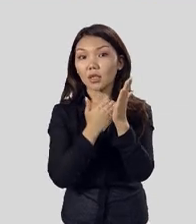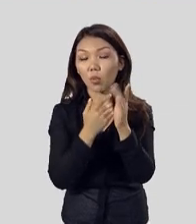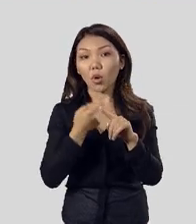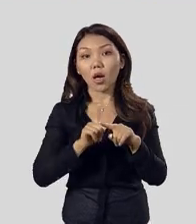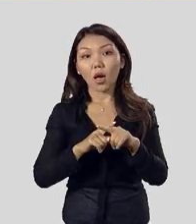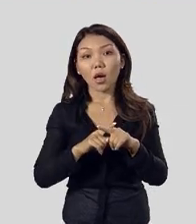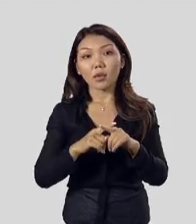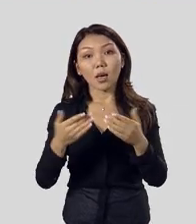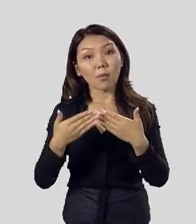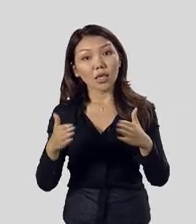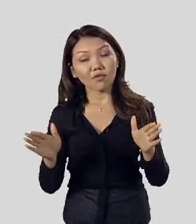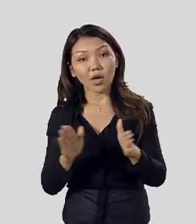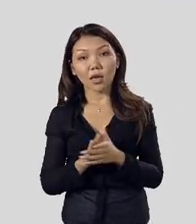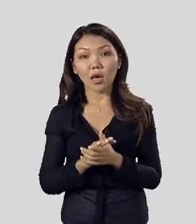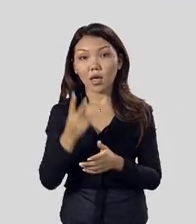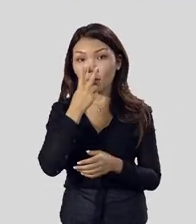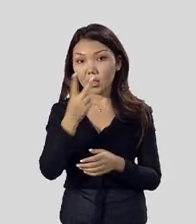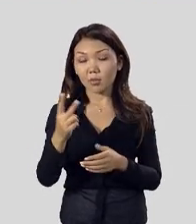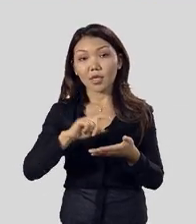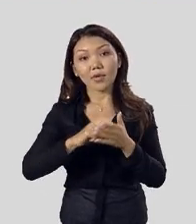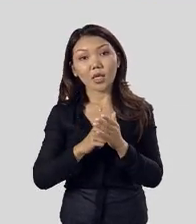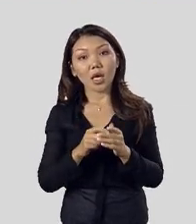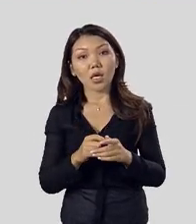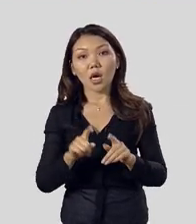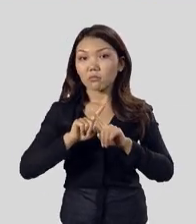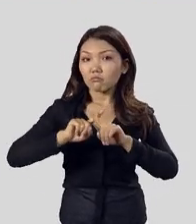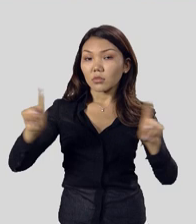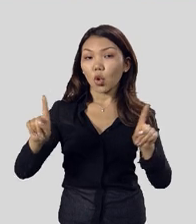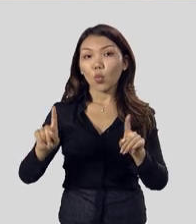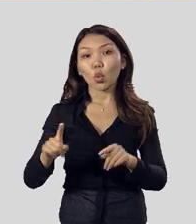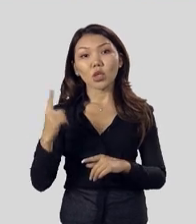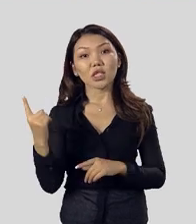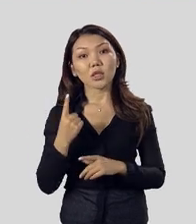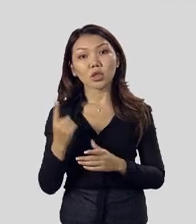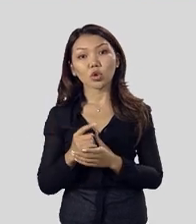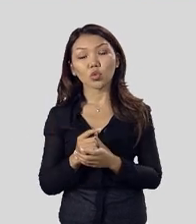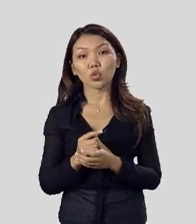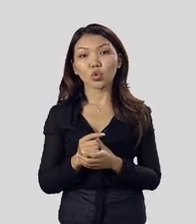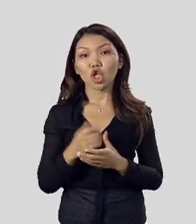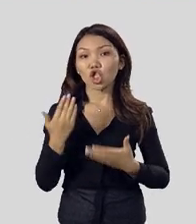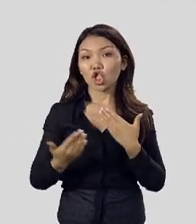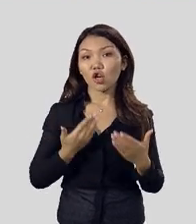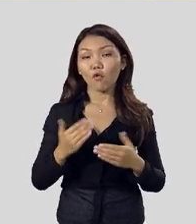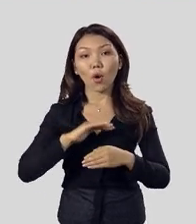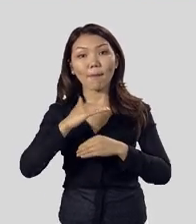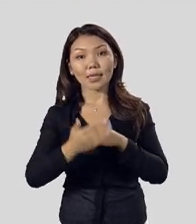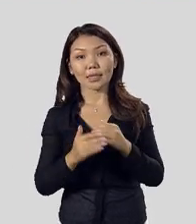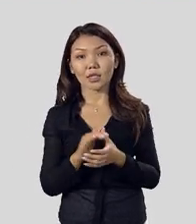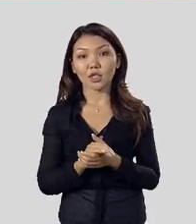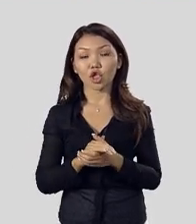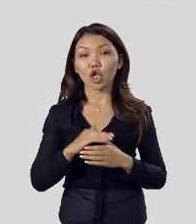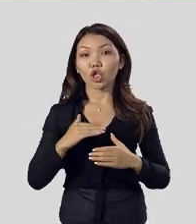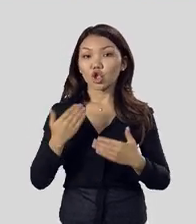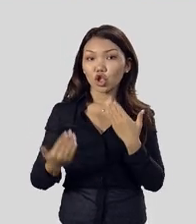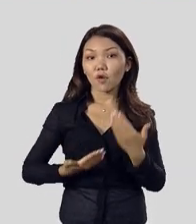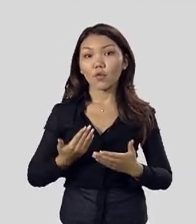позволяет рассматривать клетку как особую единицу живой материи как элементарной живую систему